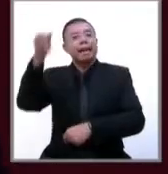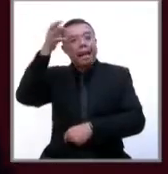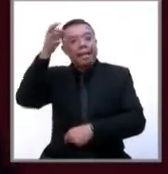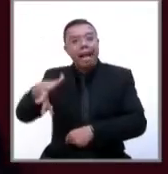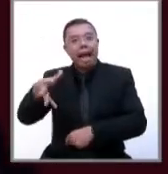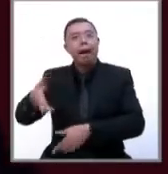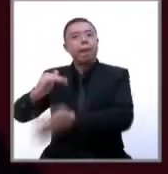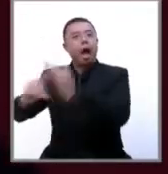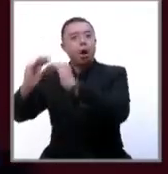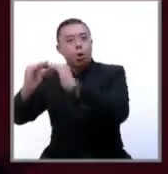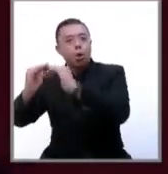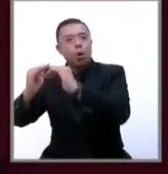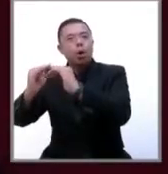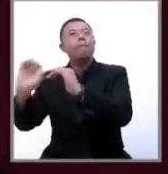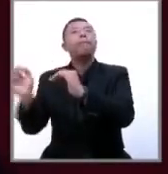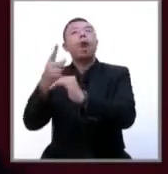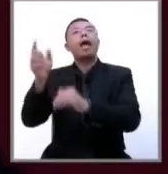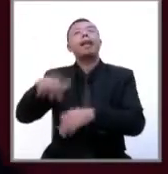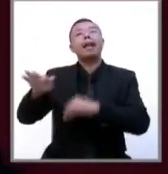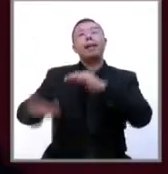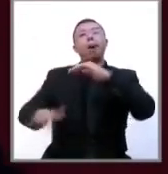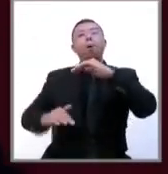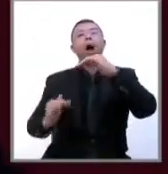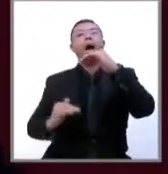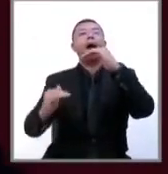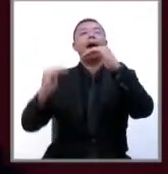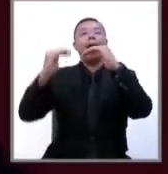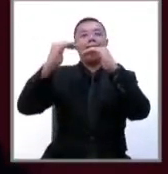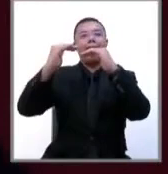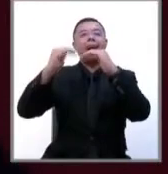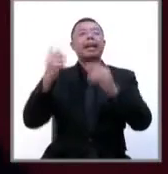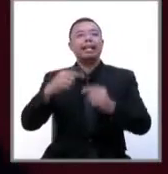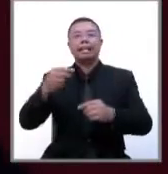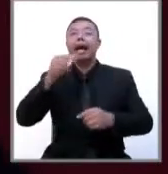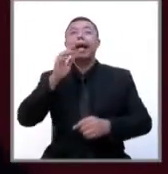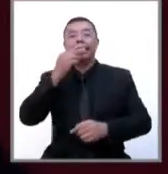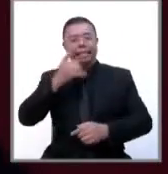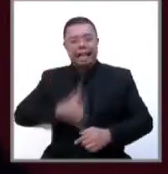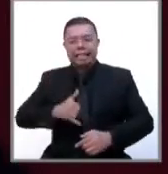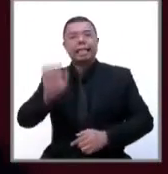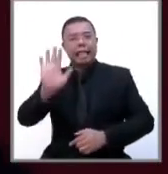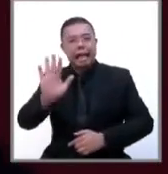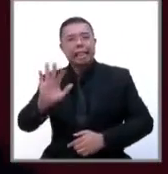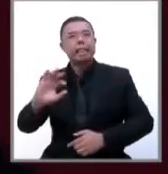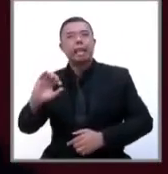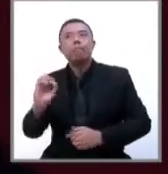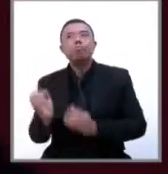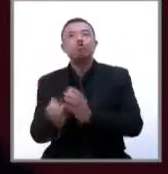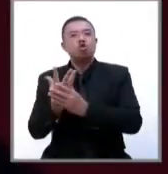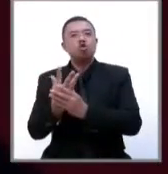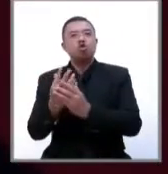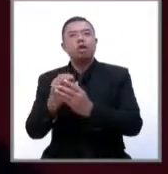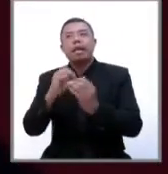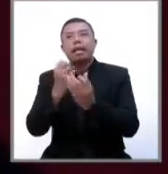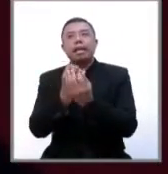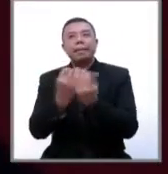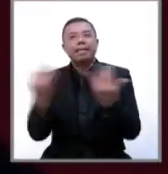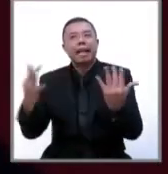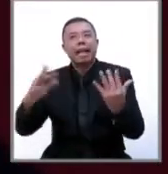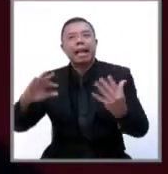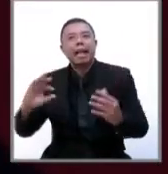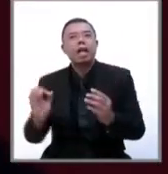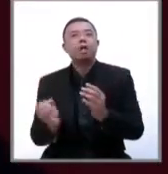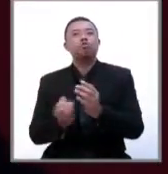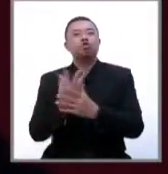bawah dengan pembangunan dari bawah kita yakin akan tumbuh kehidupan kemasyarakatan ekonomi